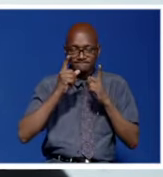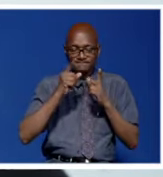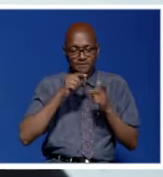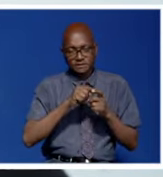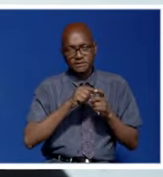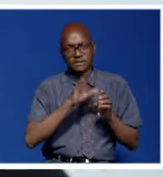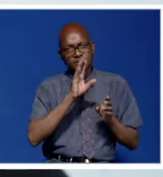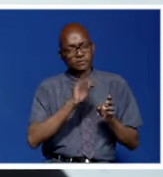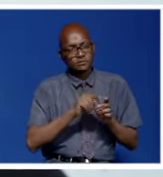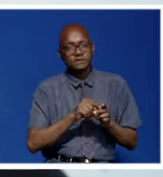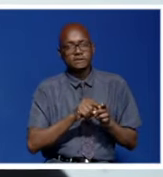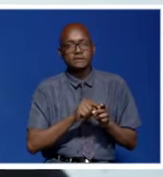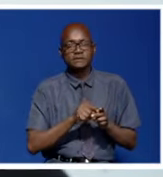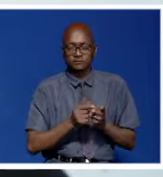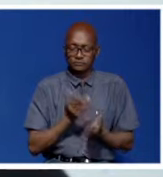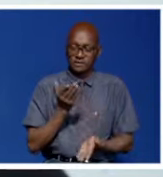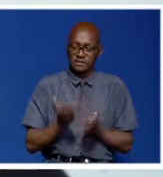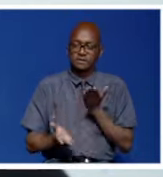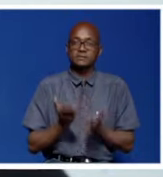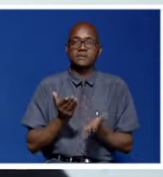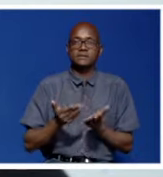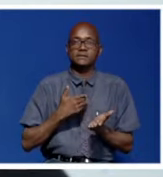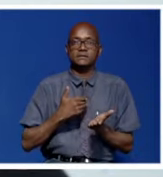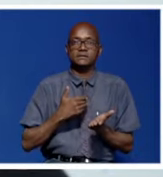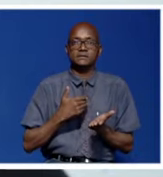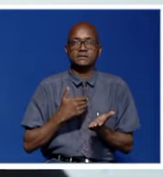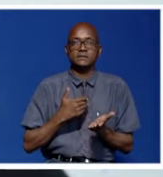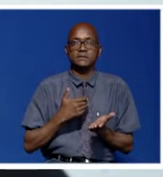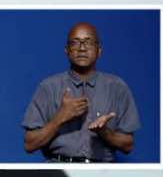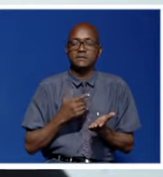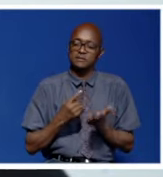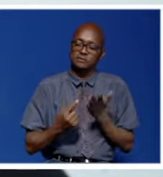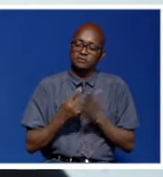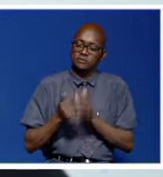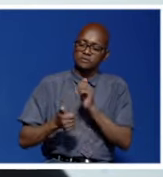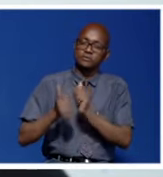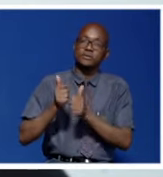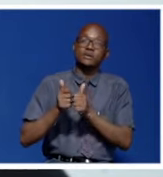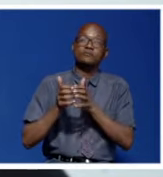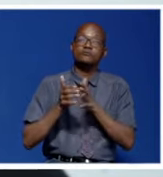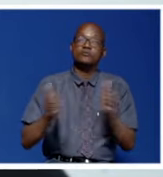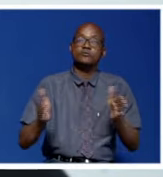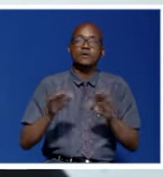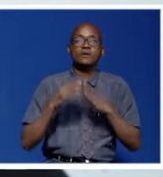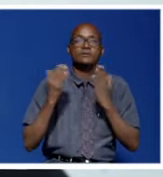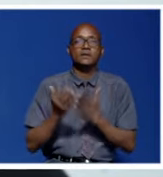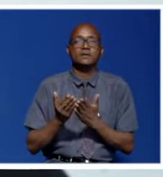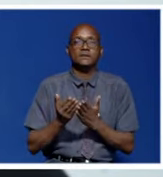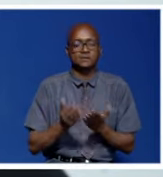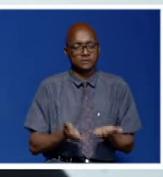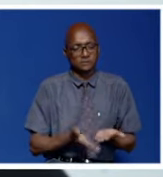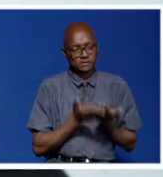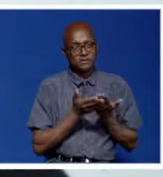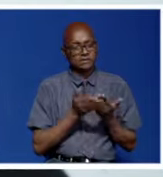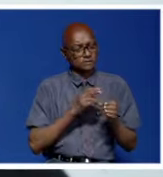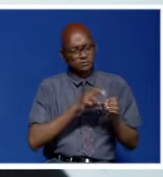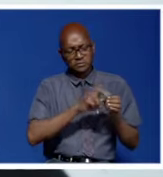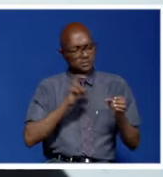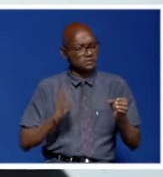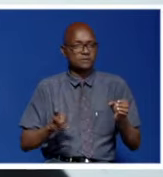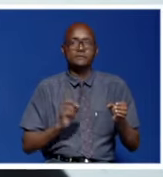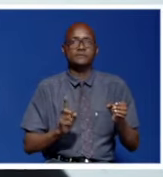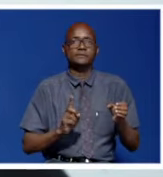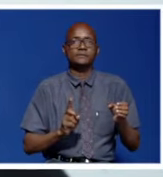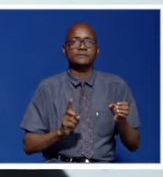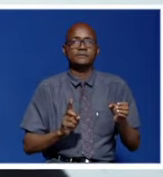ambazo zinapata ubishani mkubwa duniani, lakini sisi tunaona zinatusaidia. Hatuna sababu ya kujitoa. Na